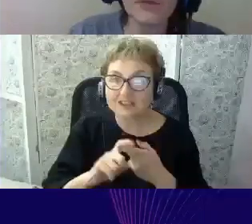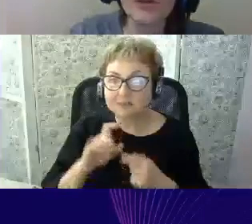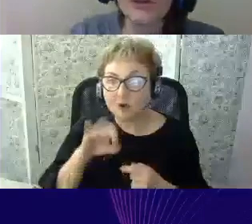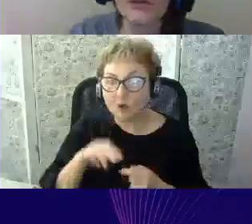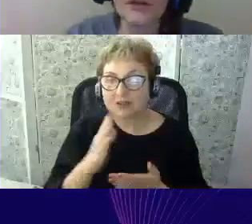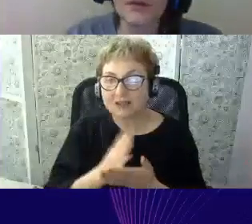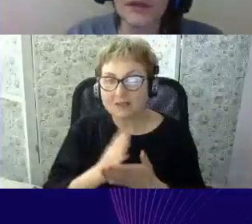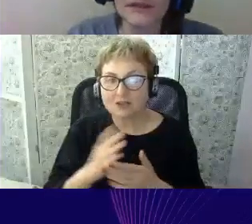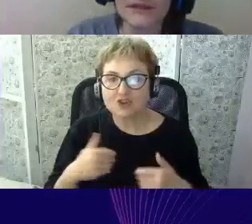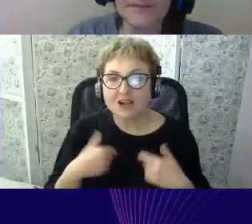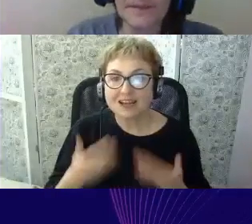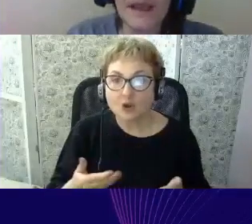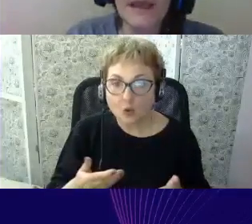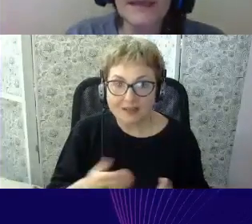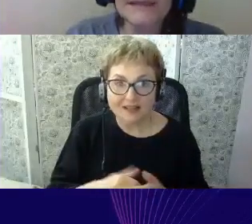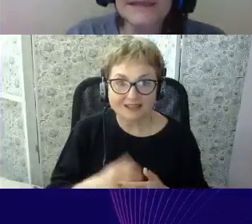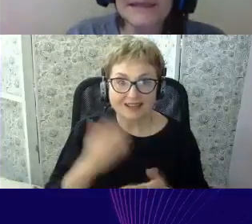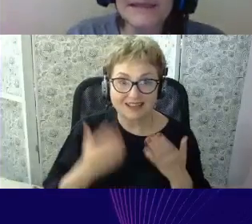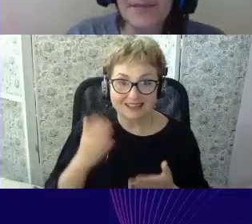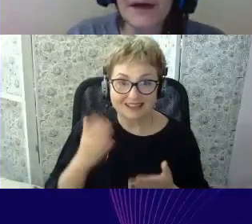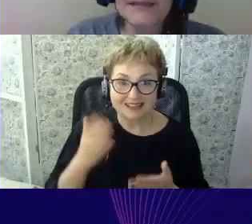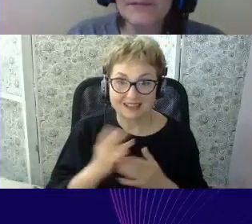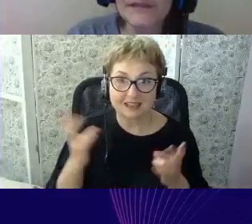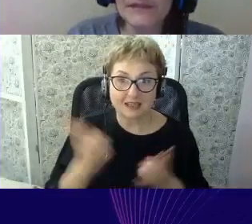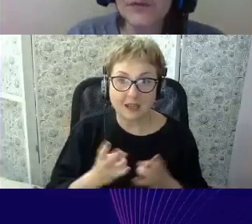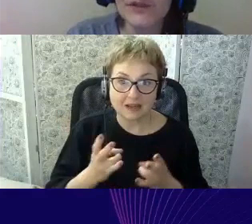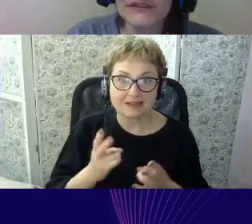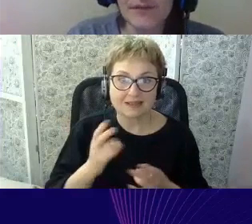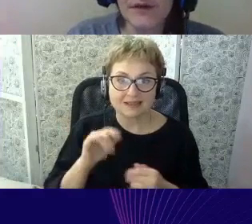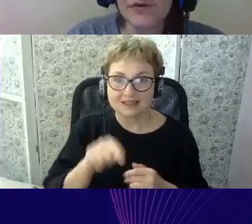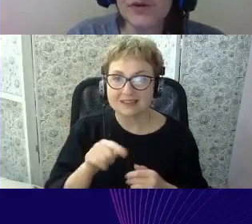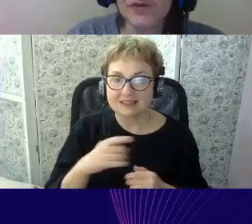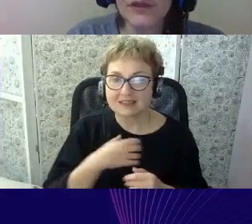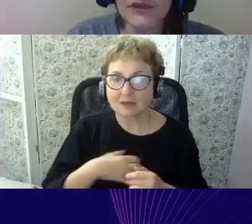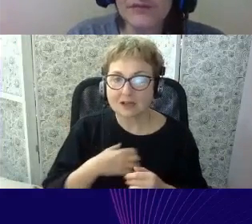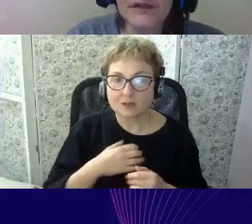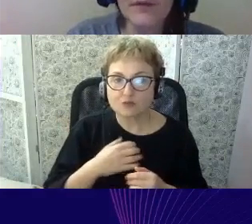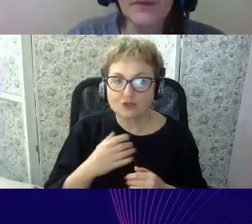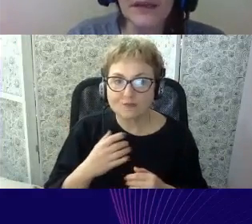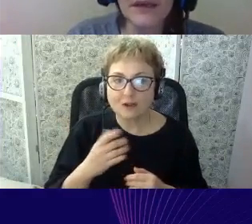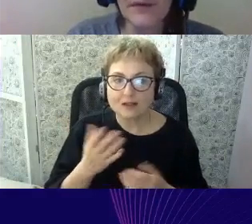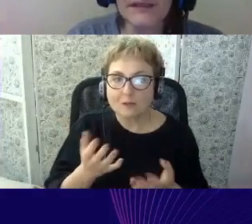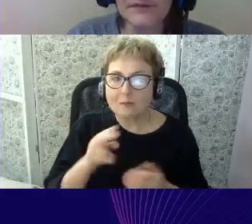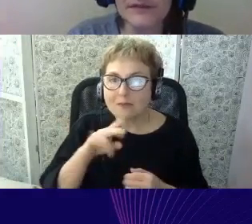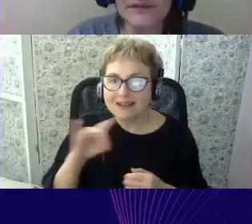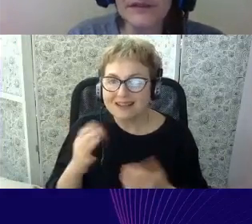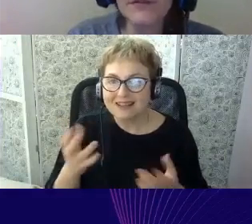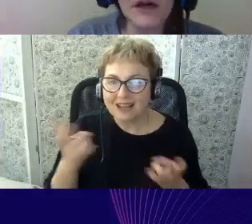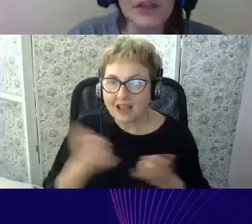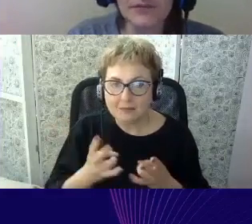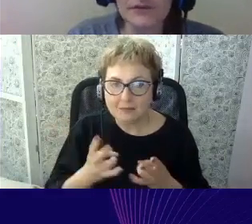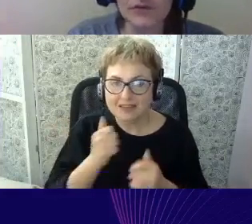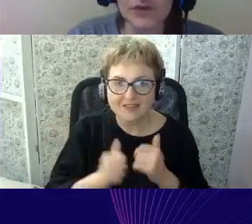от имеющихся рекомендаций. Если есть необходимость, и вот здесь самое ключевое, именно при необходимости,